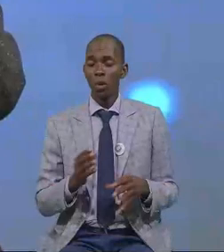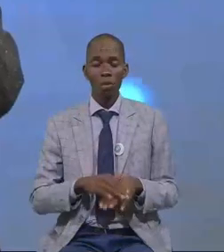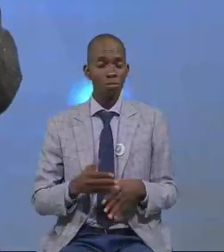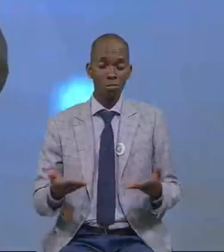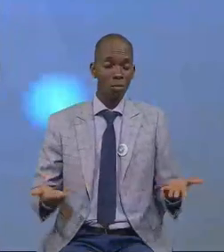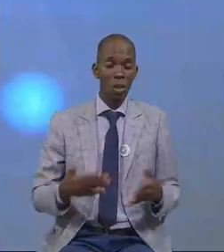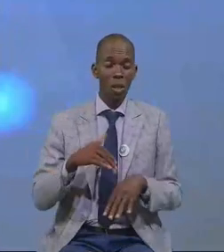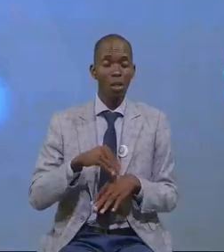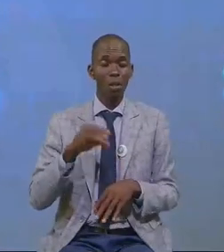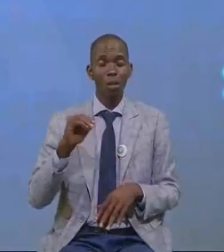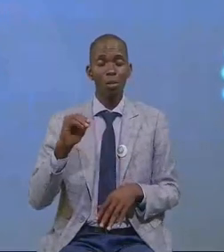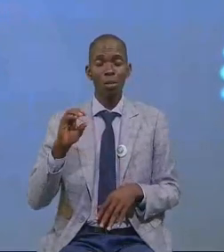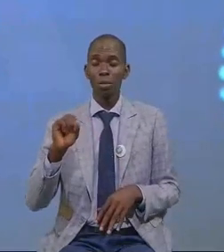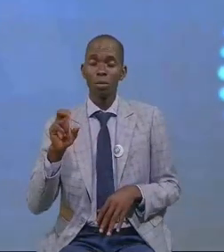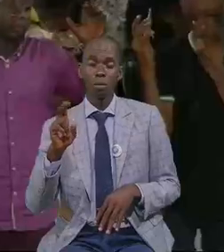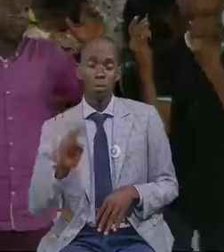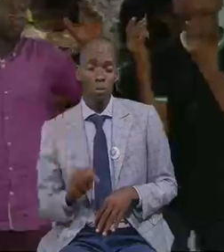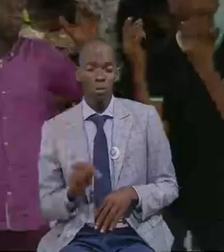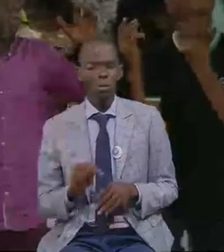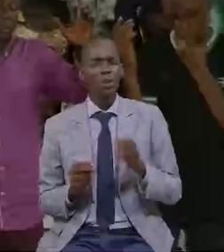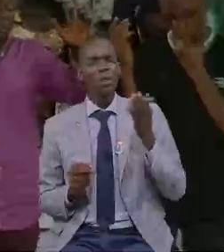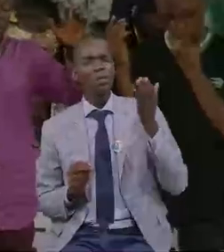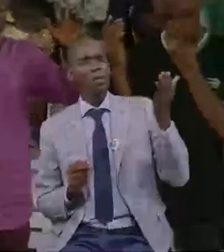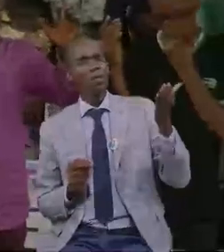Ici, là-bas en ligne,